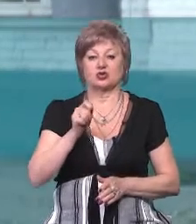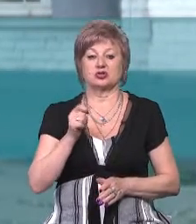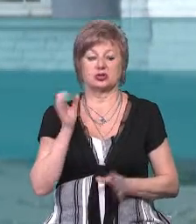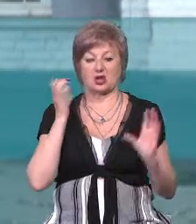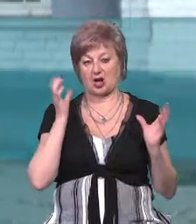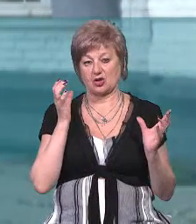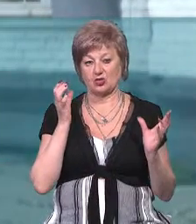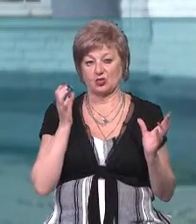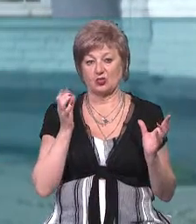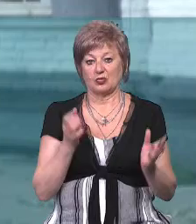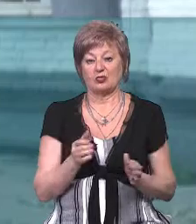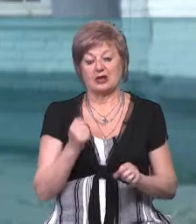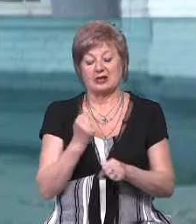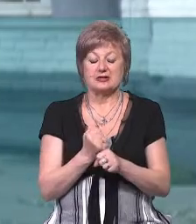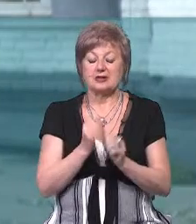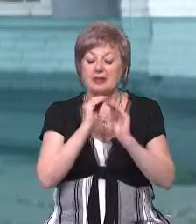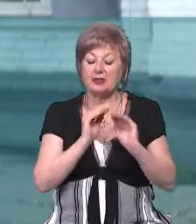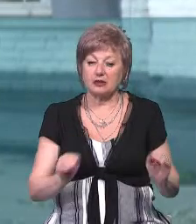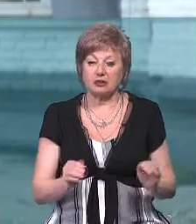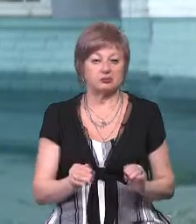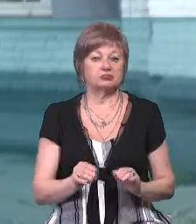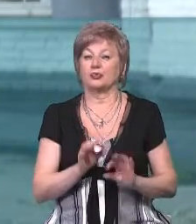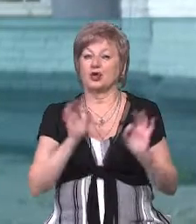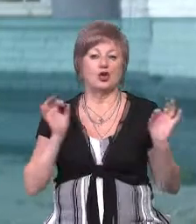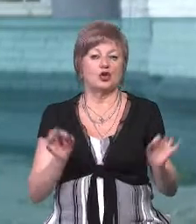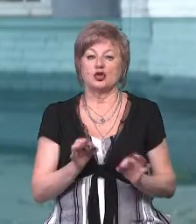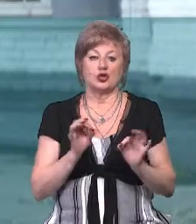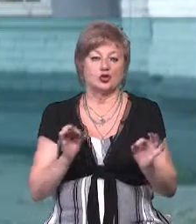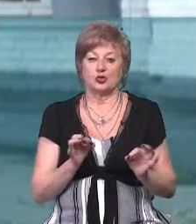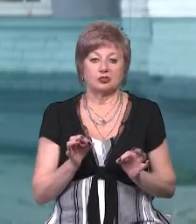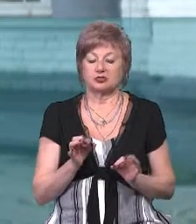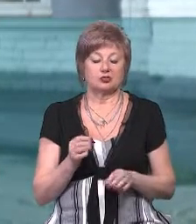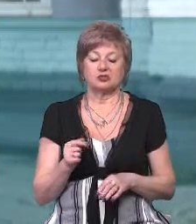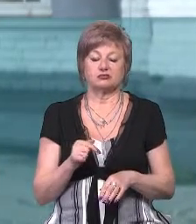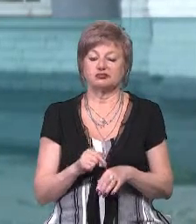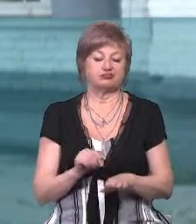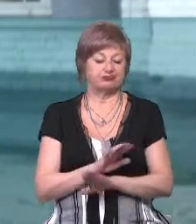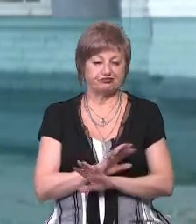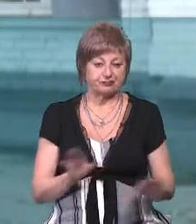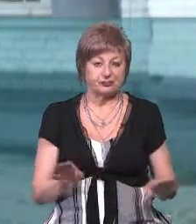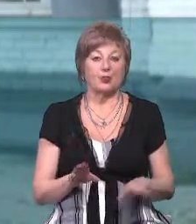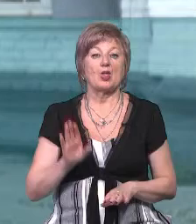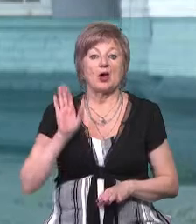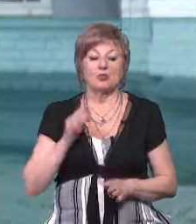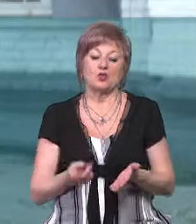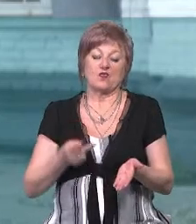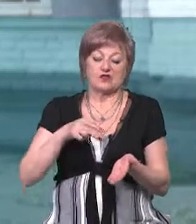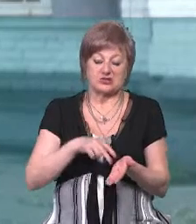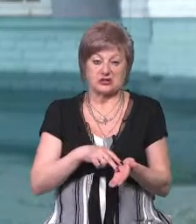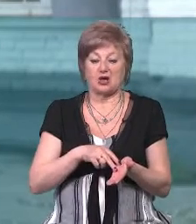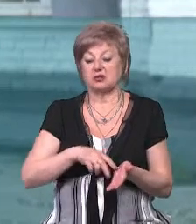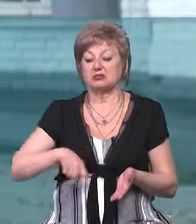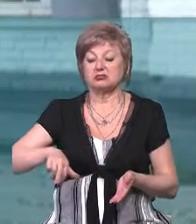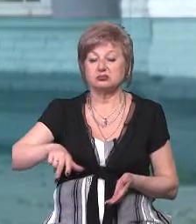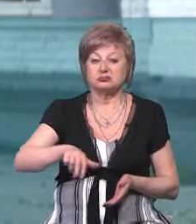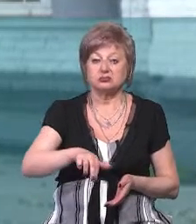вимкнув чи зробив тихіше. Він нічого не відреагував. Тоді я підвівся з міста та вирішив